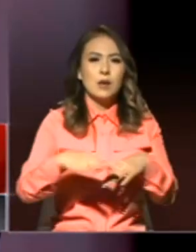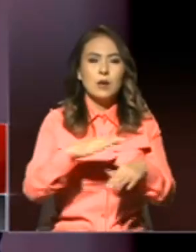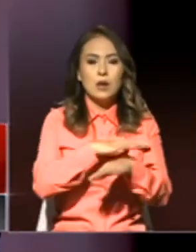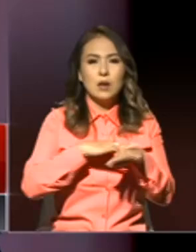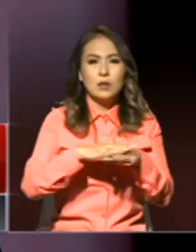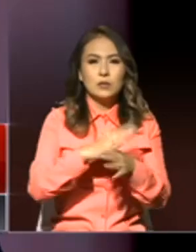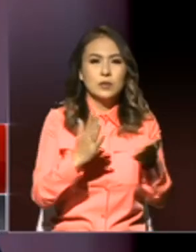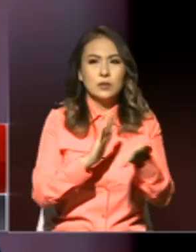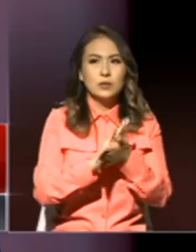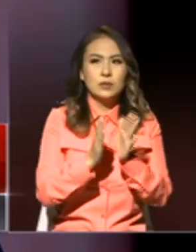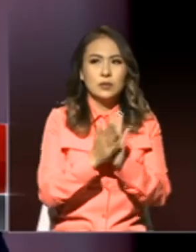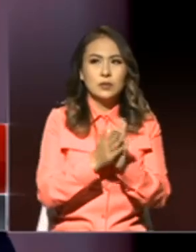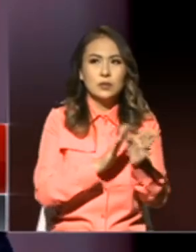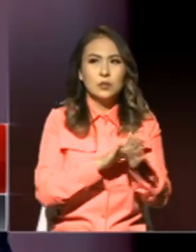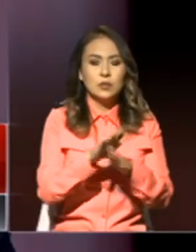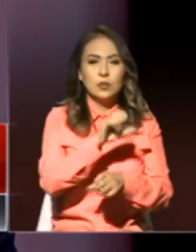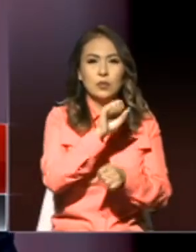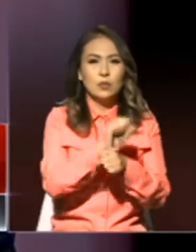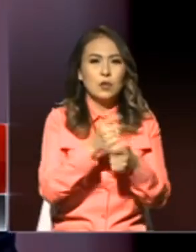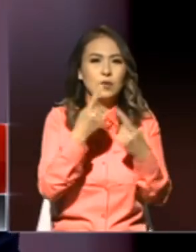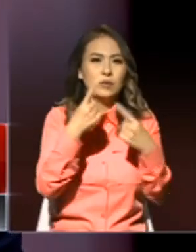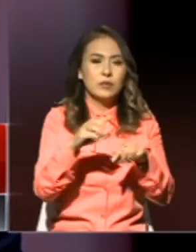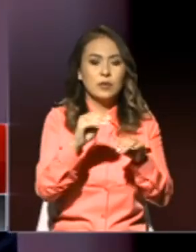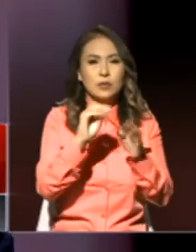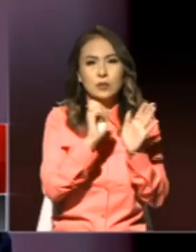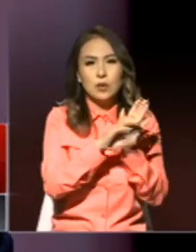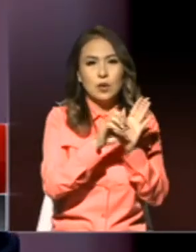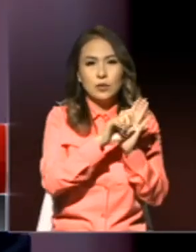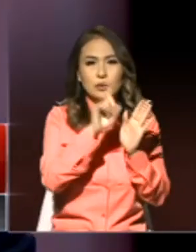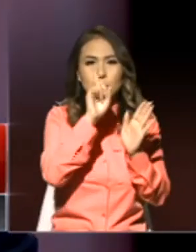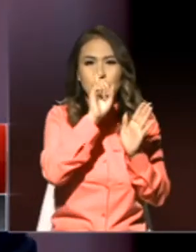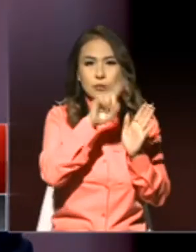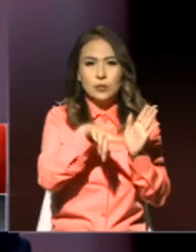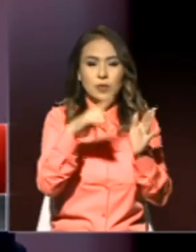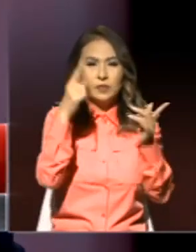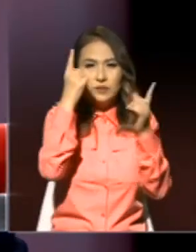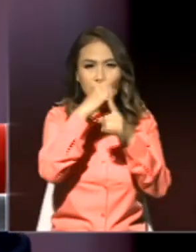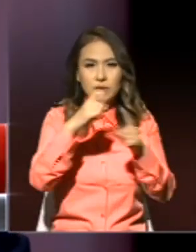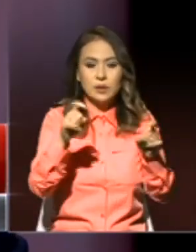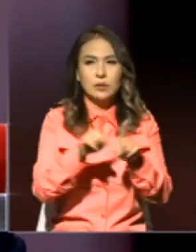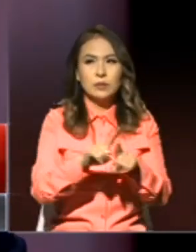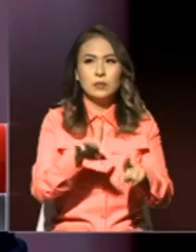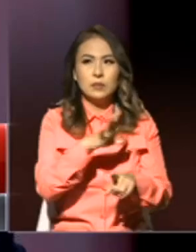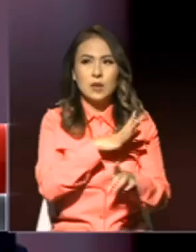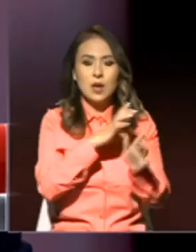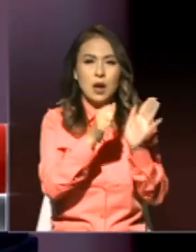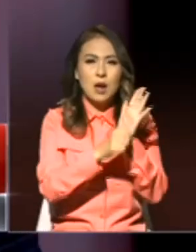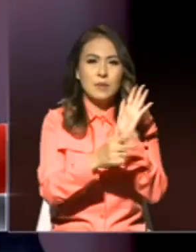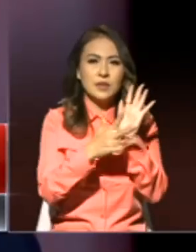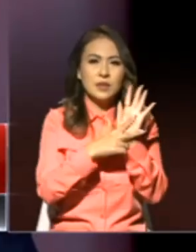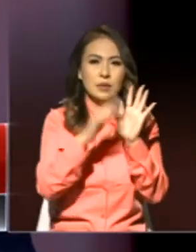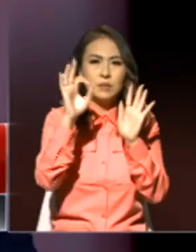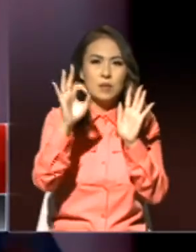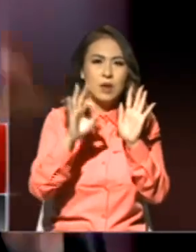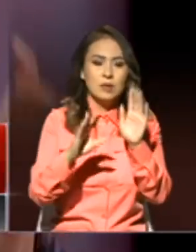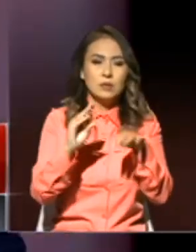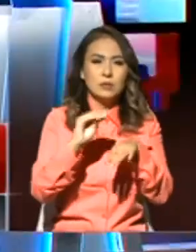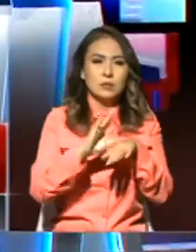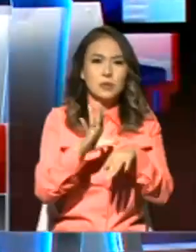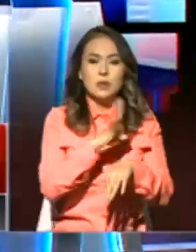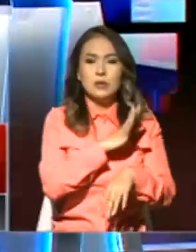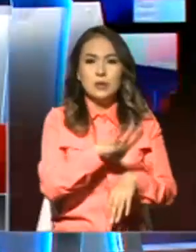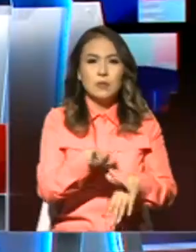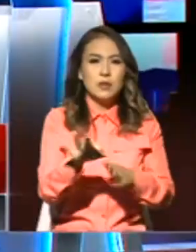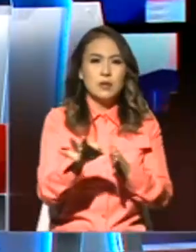шаралармен бұрмаса тоқтау қойып. Ешкім жинап барған неғылмайды. Себебі былтырғы сигнал болған, былтырдың өзінде 68% осындай жаңа жинамай бірден әкеп